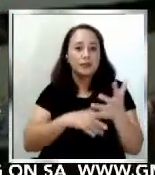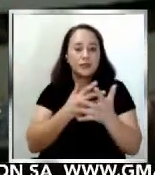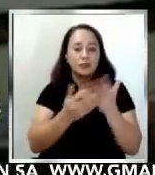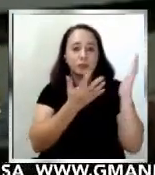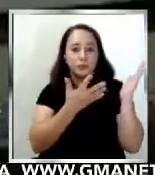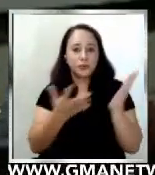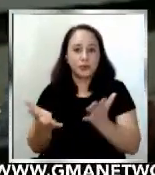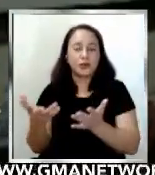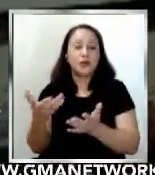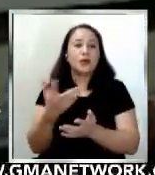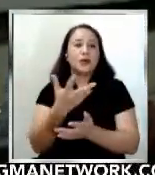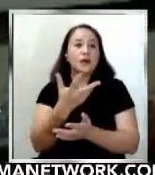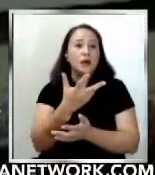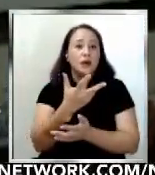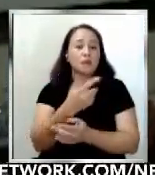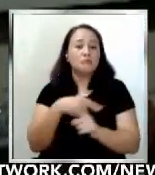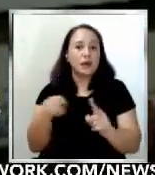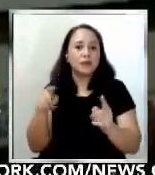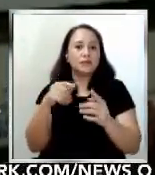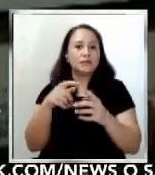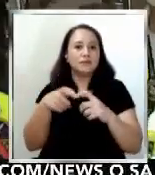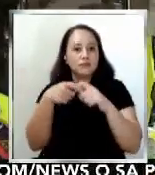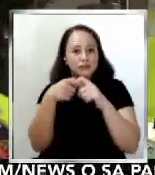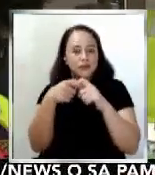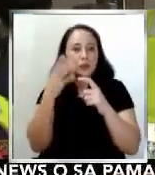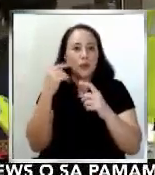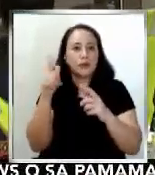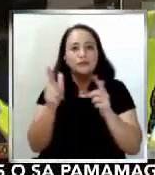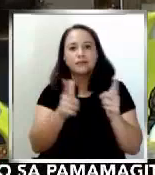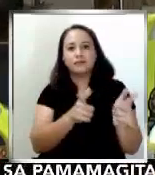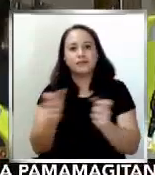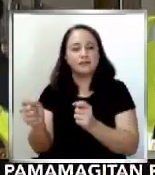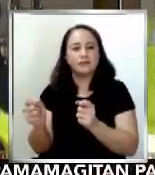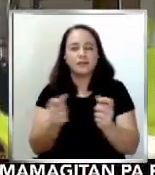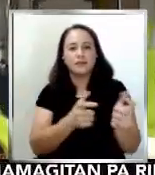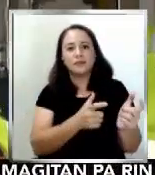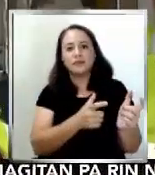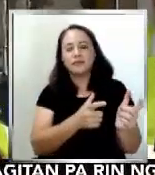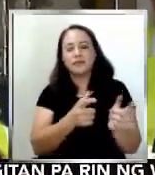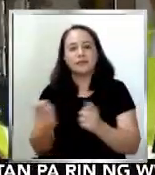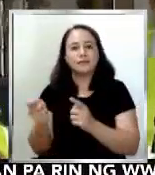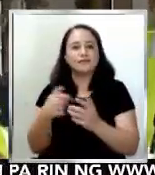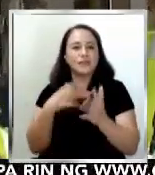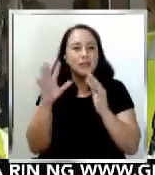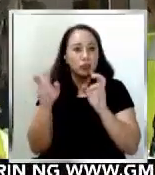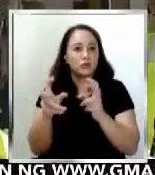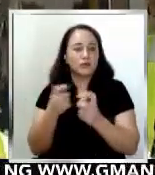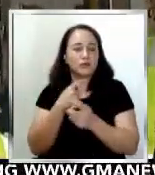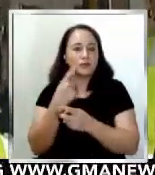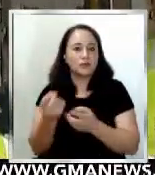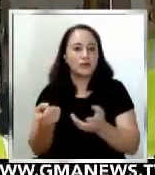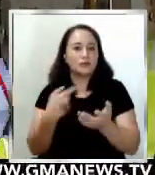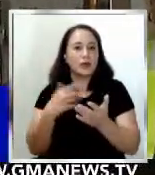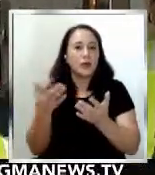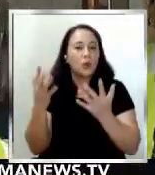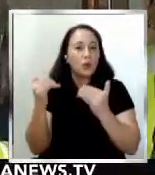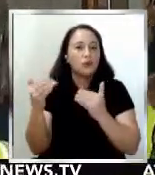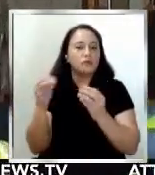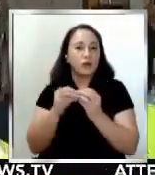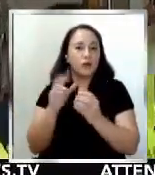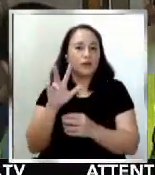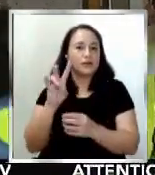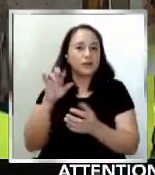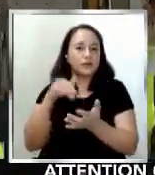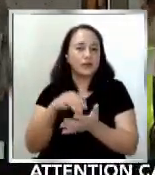bakuna pero muling naantala dahil sa logistical issues. Mamayang gabi, inaasahan naman ang pagdating ng karagdagang